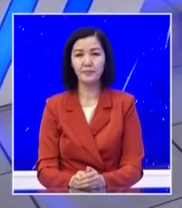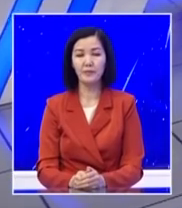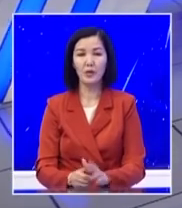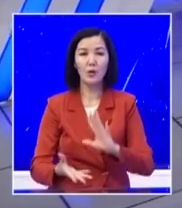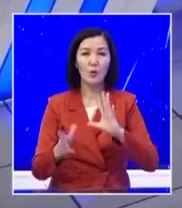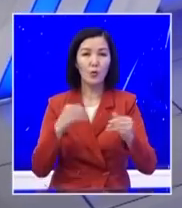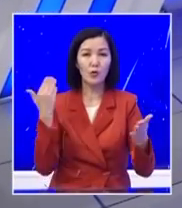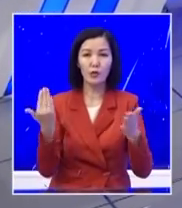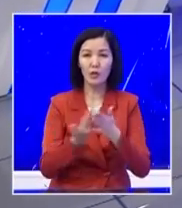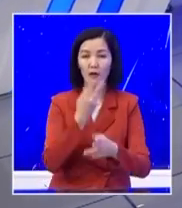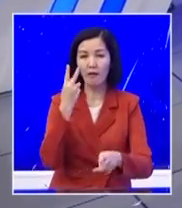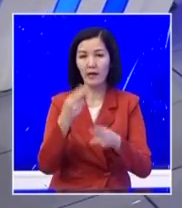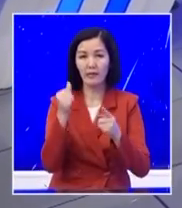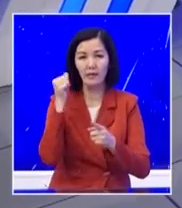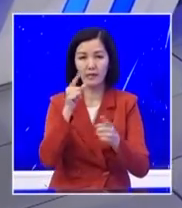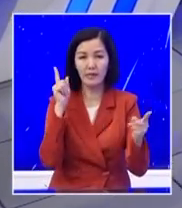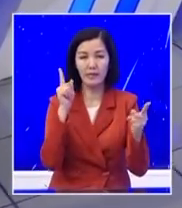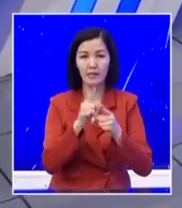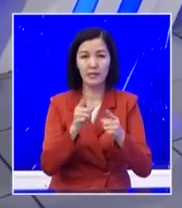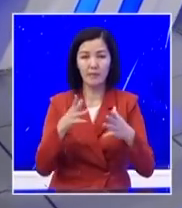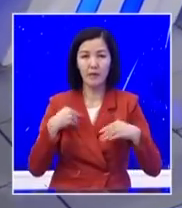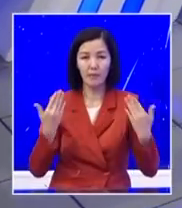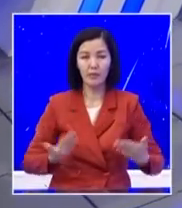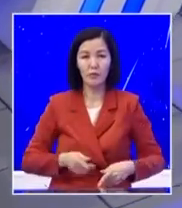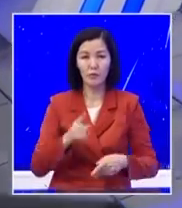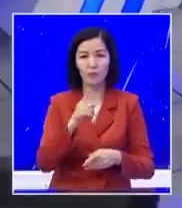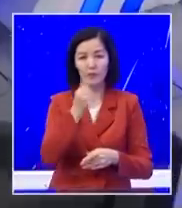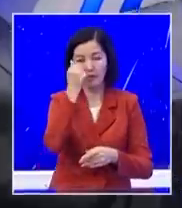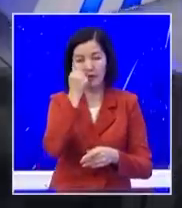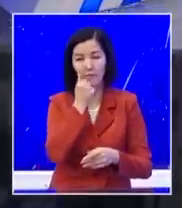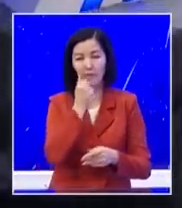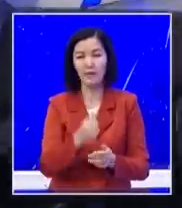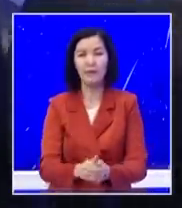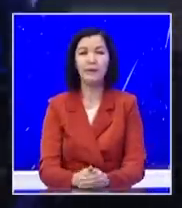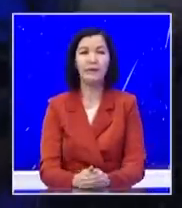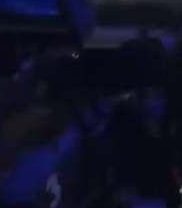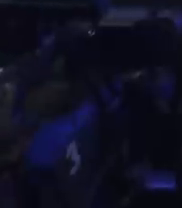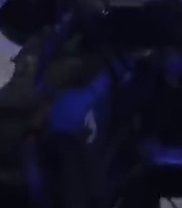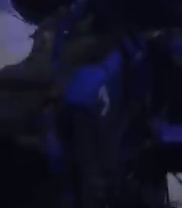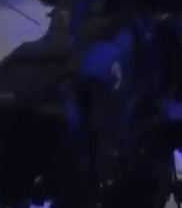Қадірменді көрермен, бүгінгі айтар ақпарат осы. Біз өздеріңізбен келер күні эфирде қауышамыз. Аман сау болыңыздар.